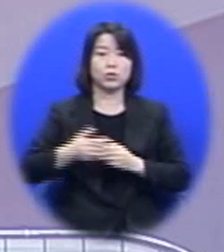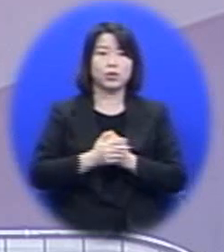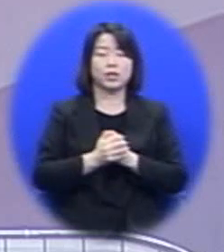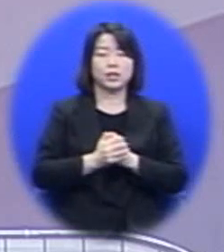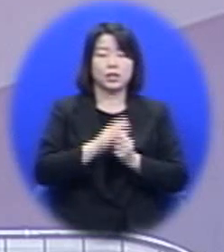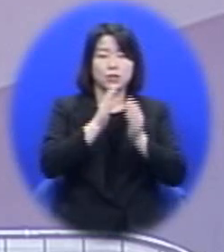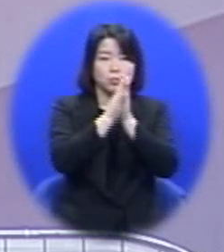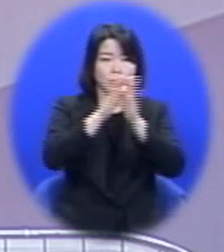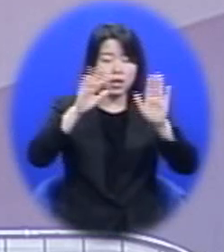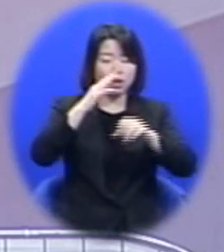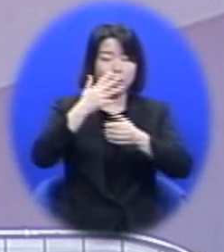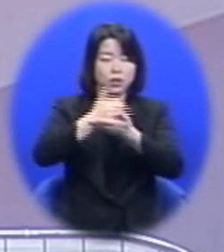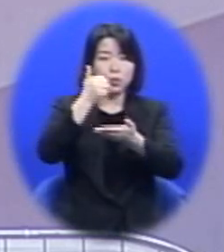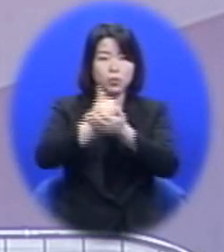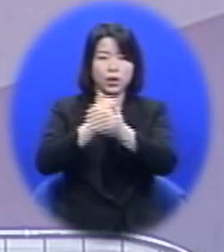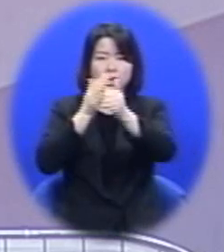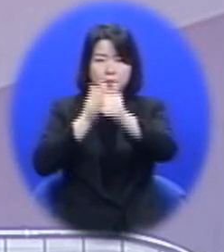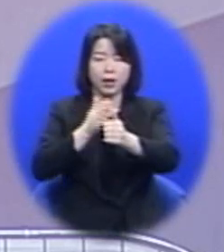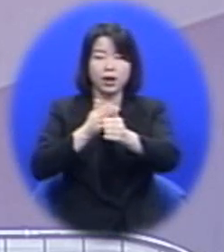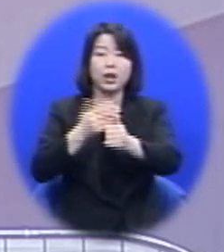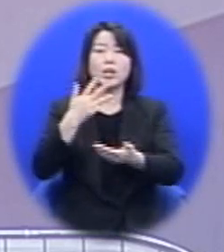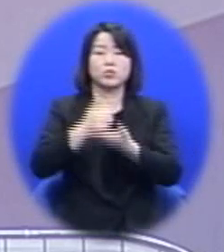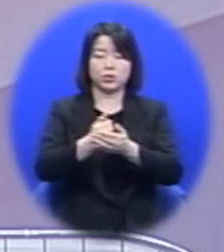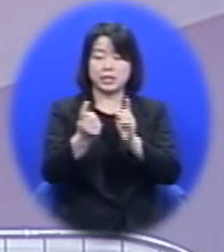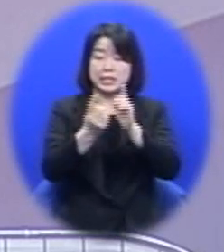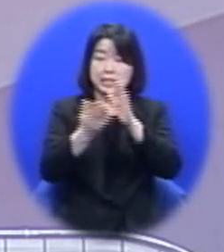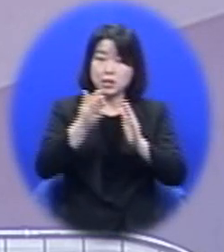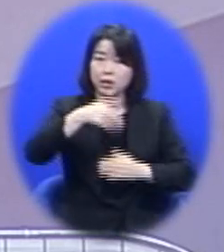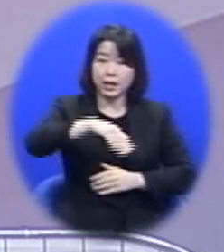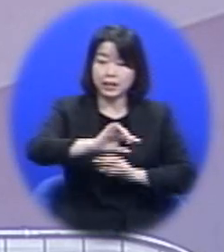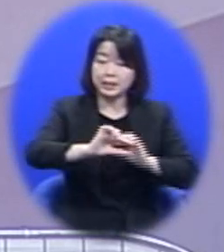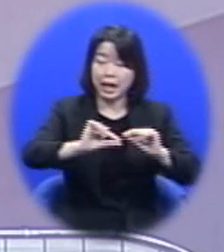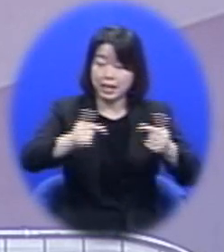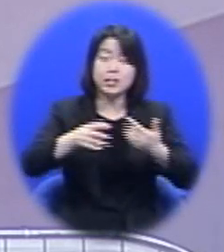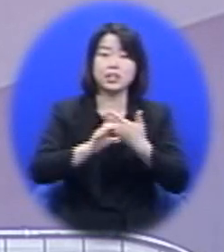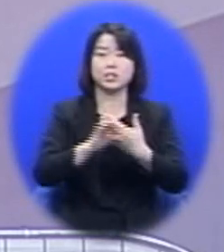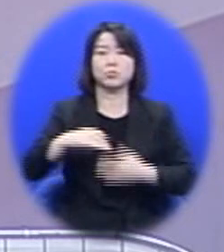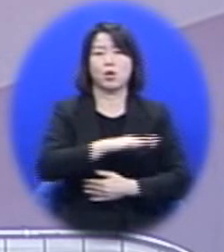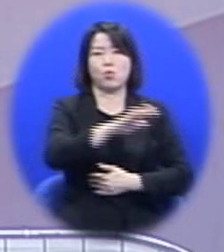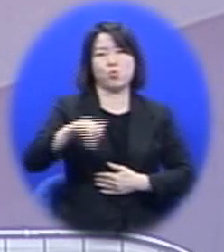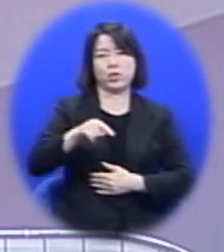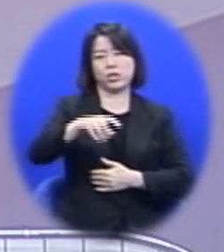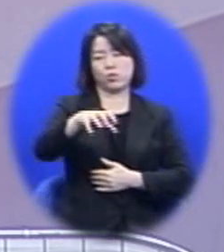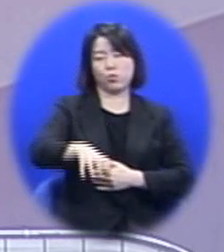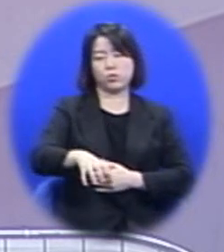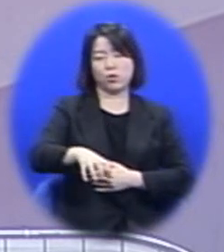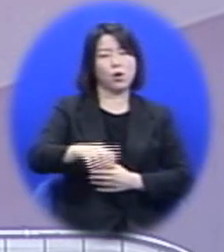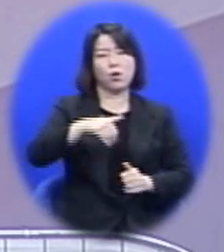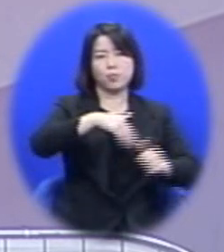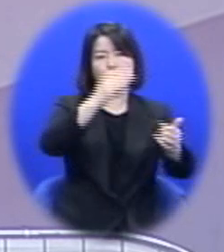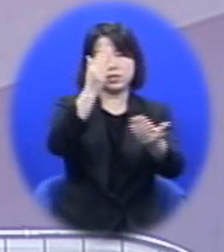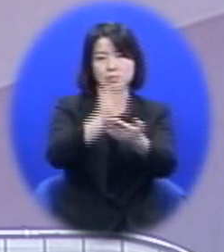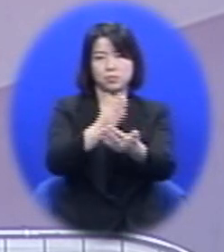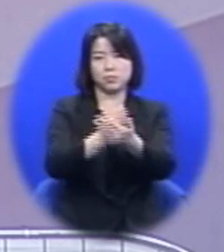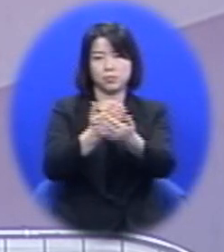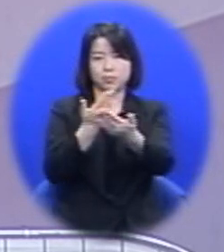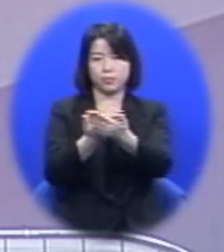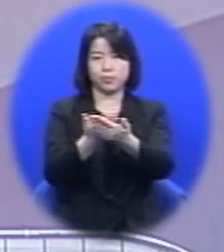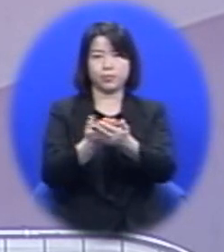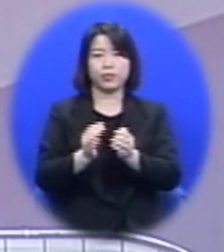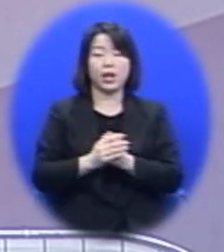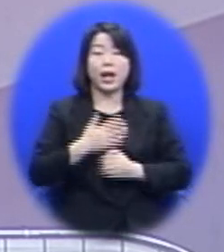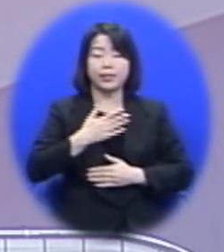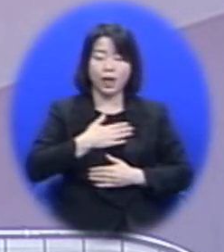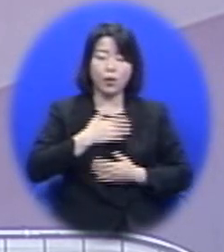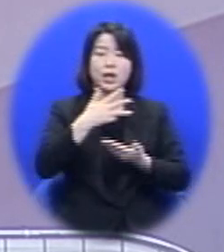모세가 여호와께 아뢰되 주께서 친히 가지 아니하시려거든 우리를 이곳에서 올려보내지 마소서.